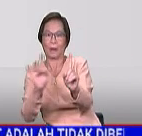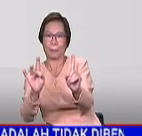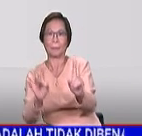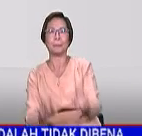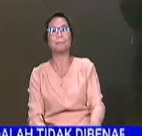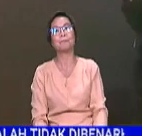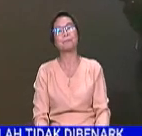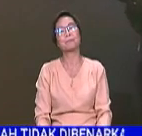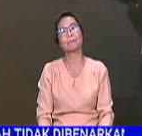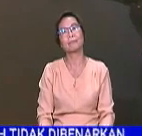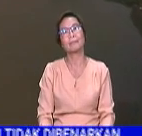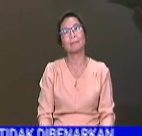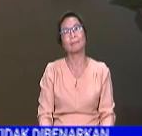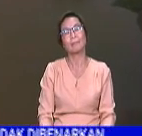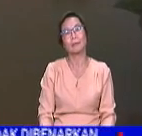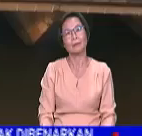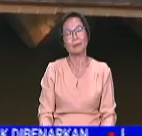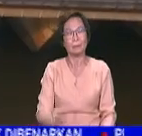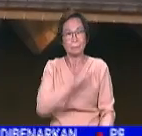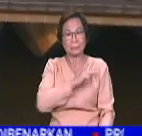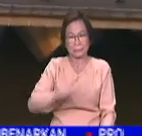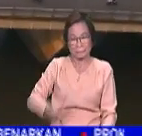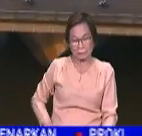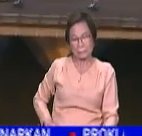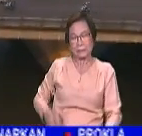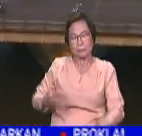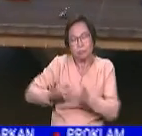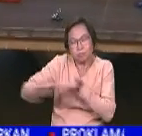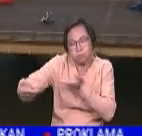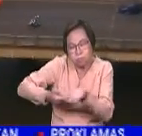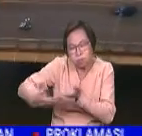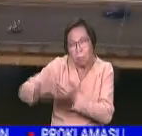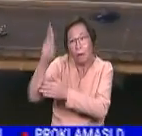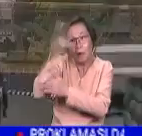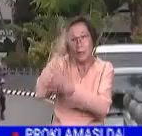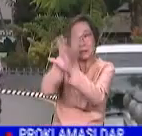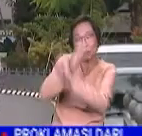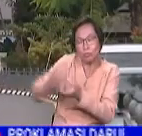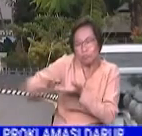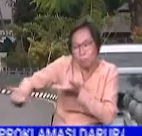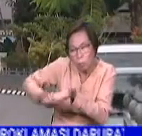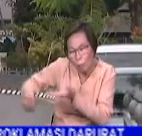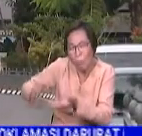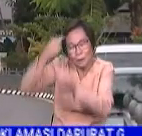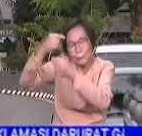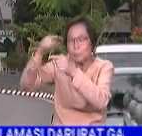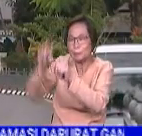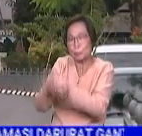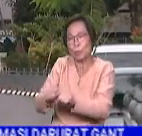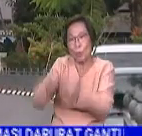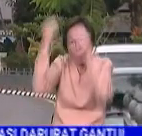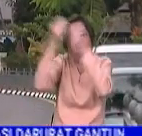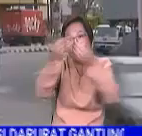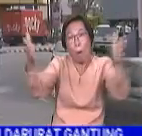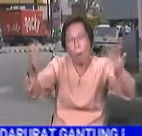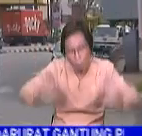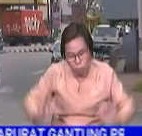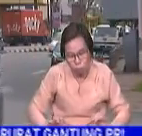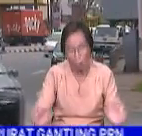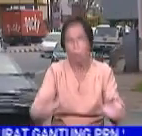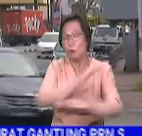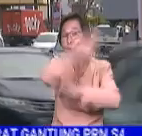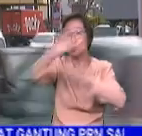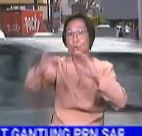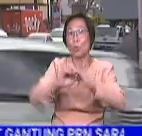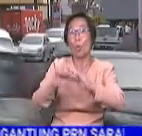ogos Subhan itu yang dipertuan agung setelah berunding dengan kerajaan Sarawak telah memperkenankan proklamasi darurat